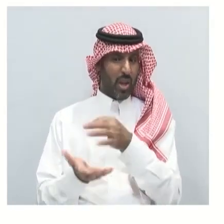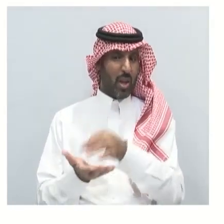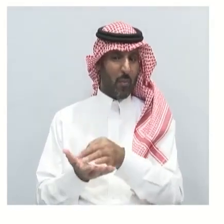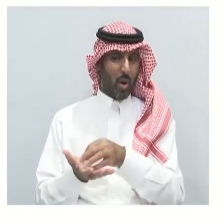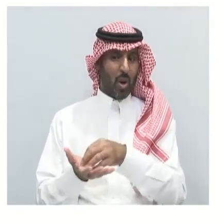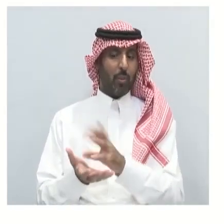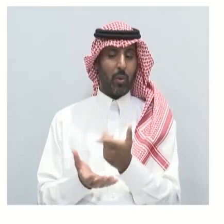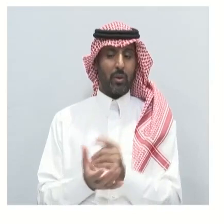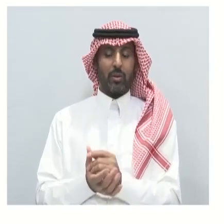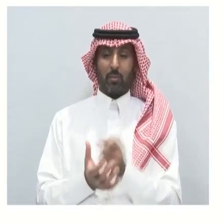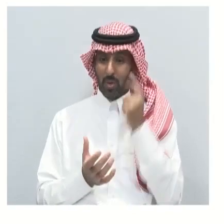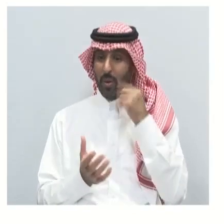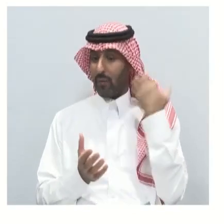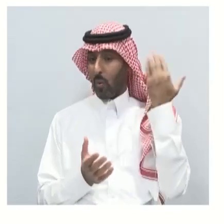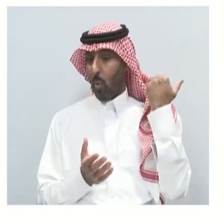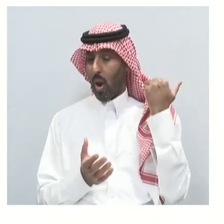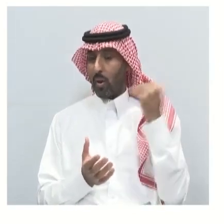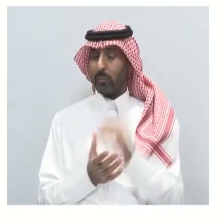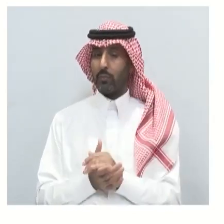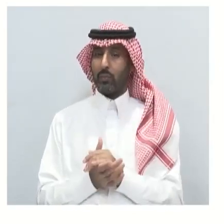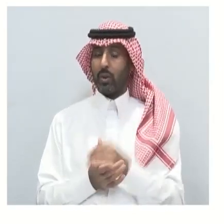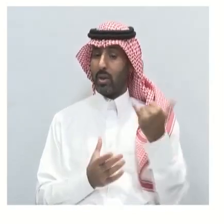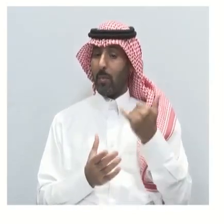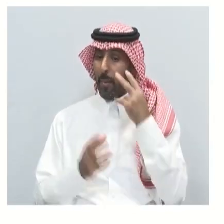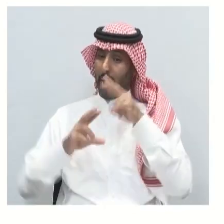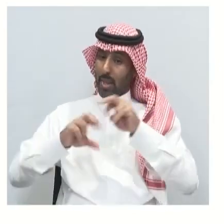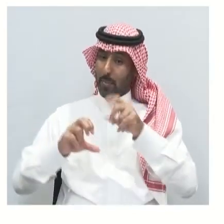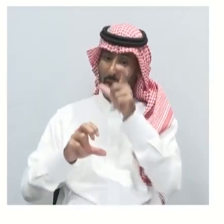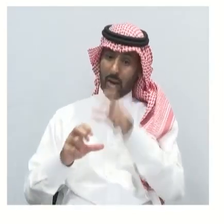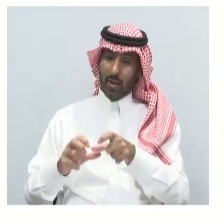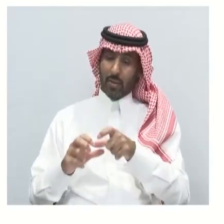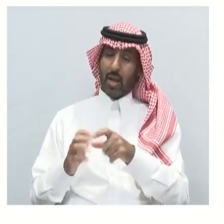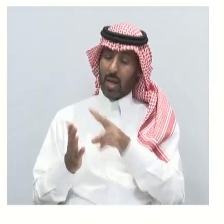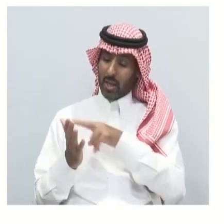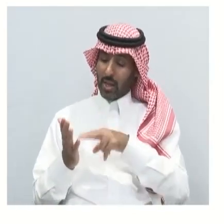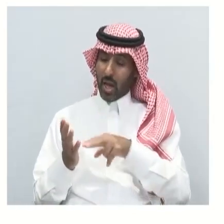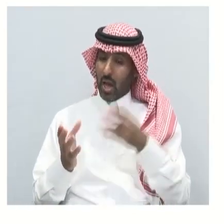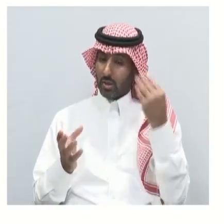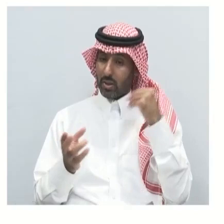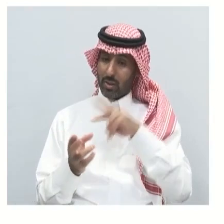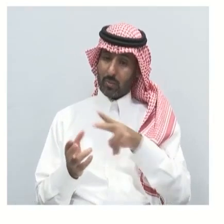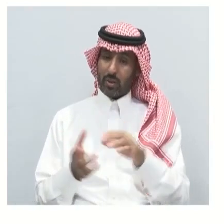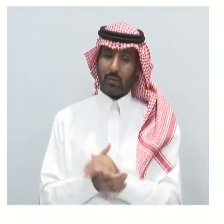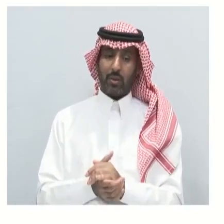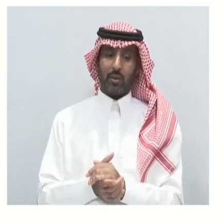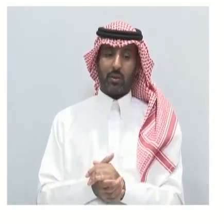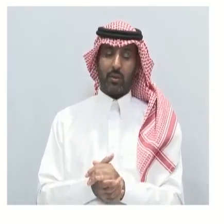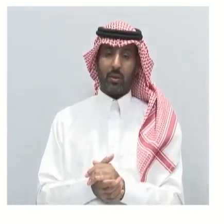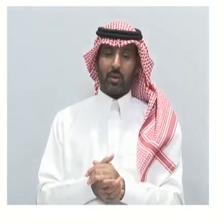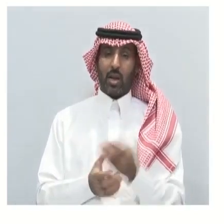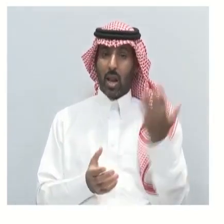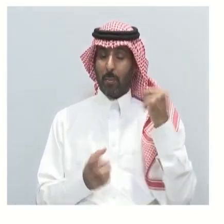عليها من ماذا من الخبره الشخصيه واهتمامات الباحث القراءات والدراسات المختلفه